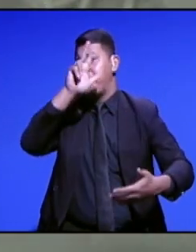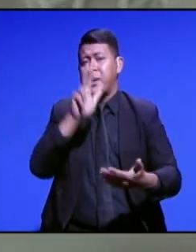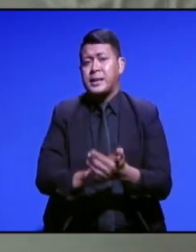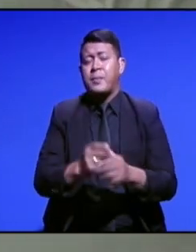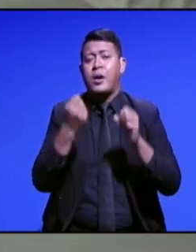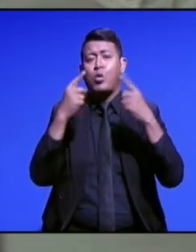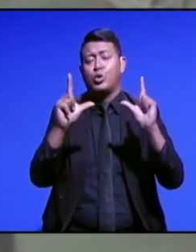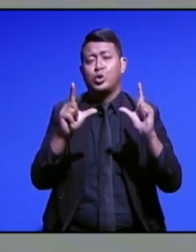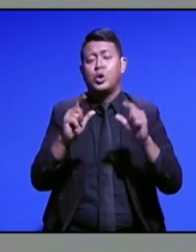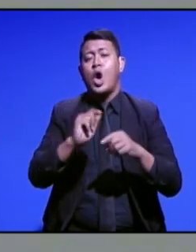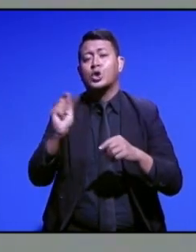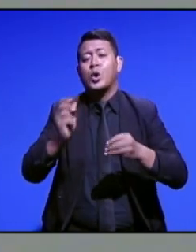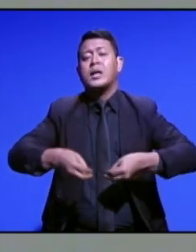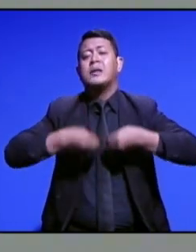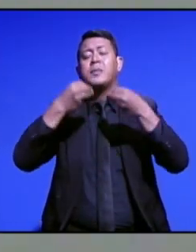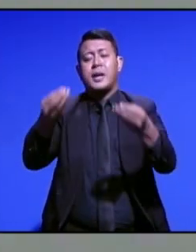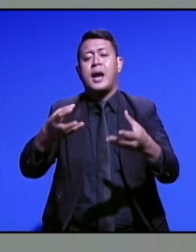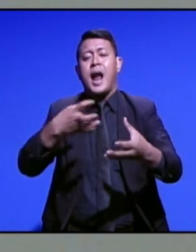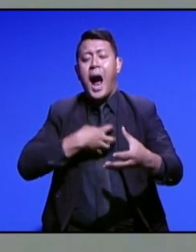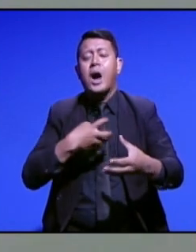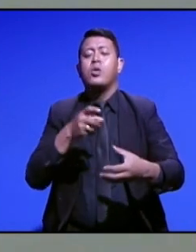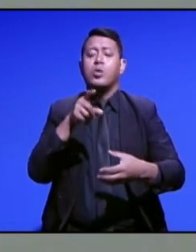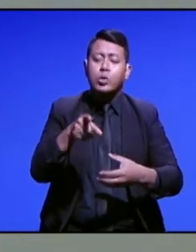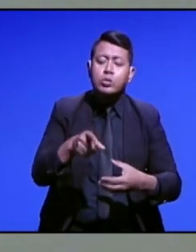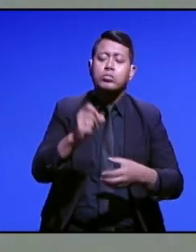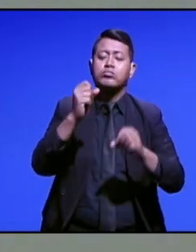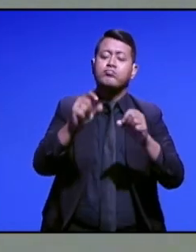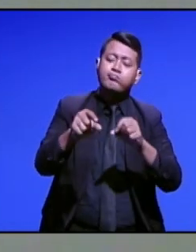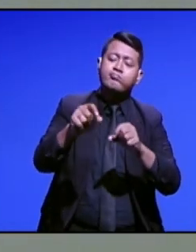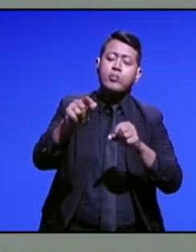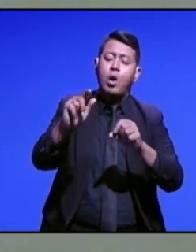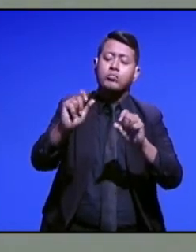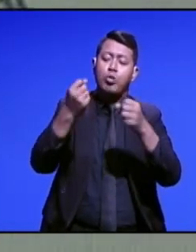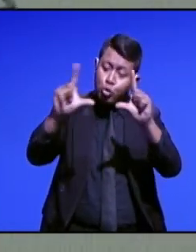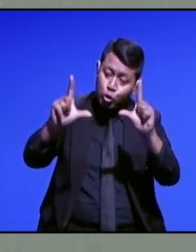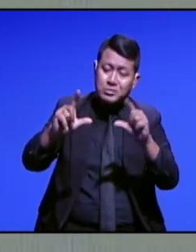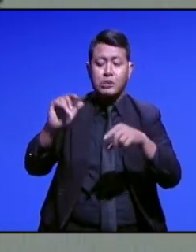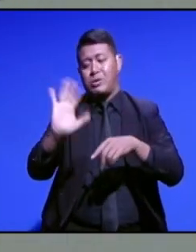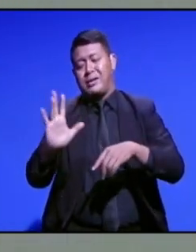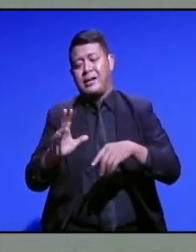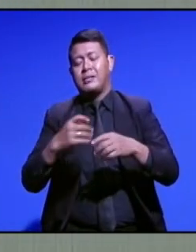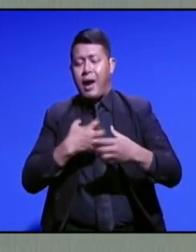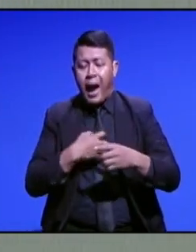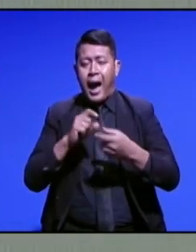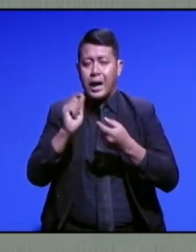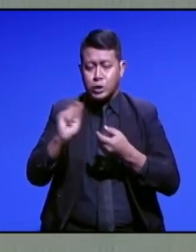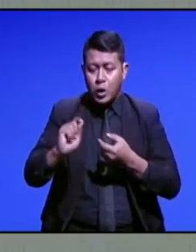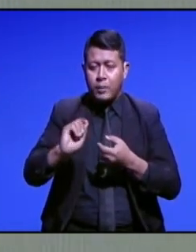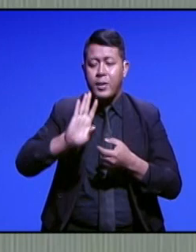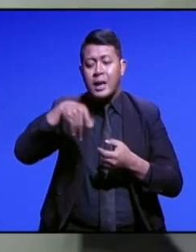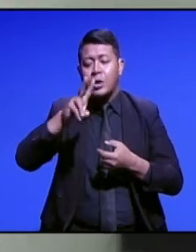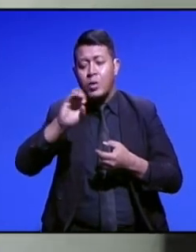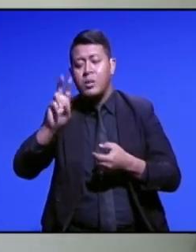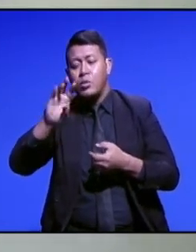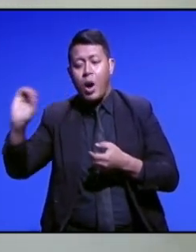siswa. Sekolah diberikan otonomi untuk meluluskan atau tidak meluluskan siswanya. Tahun 2020